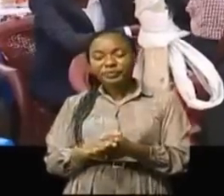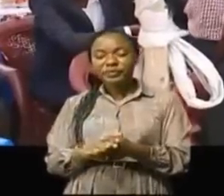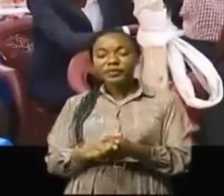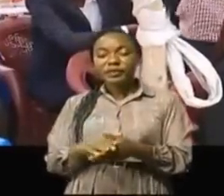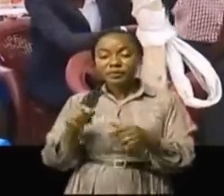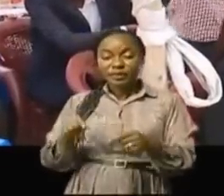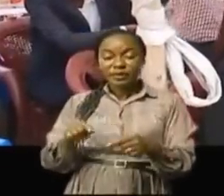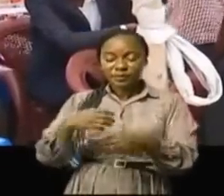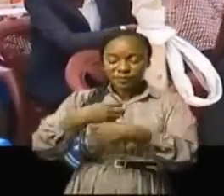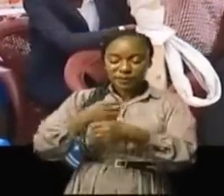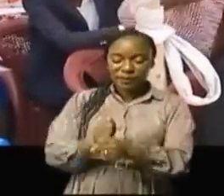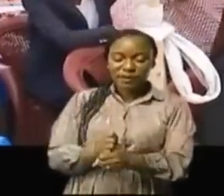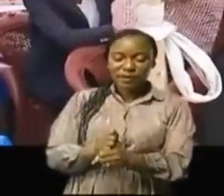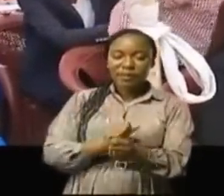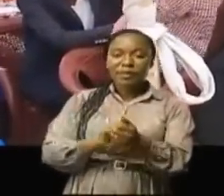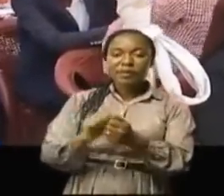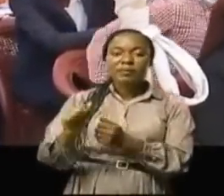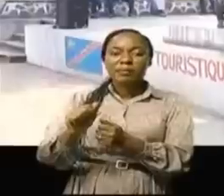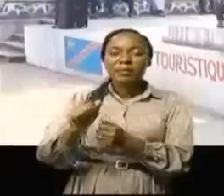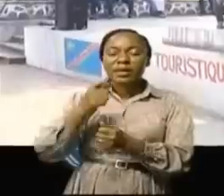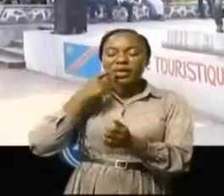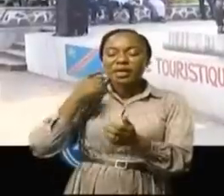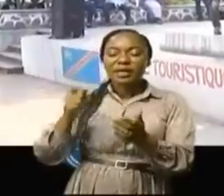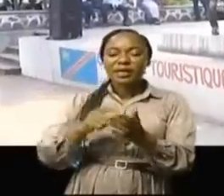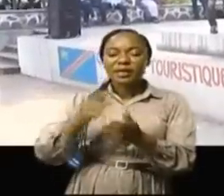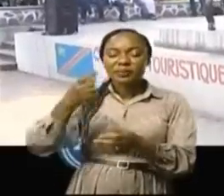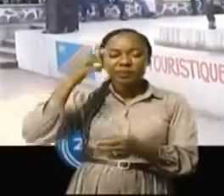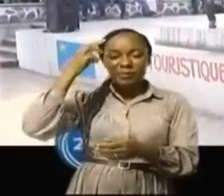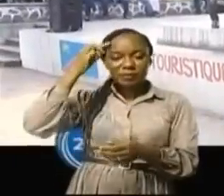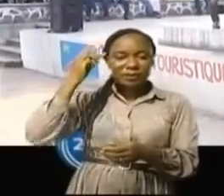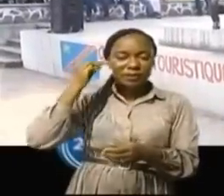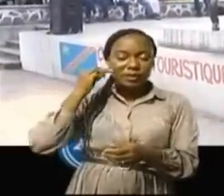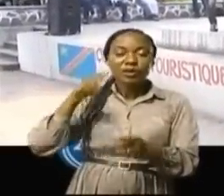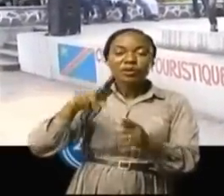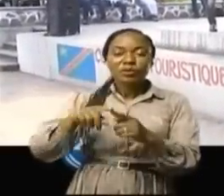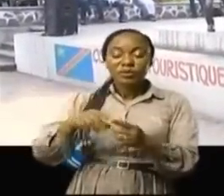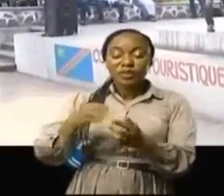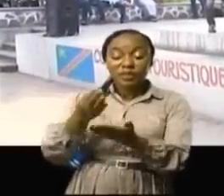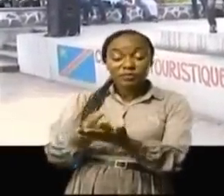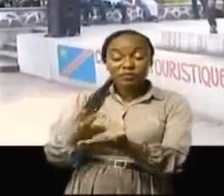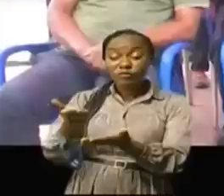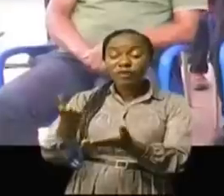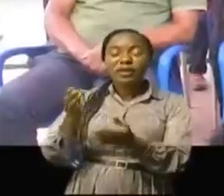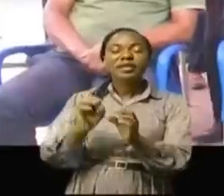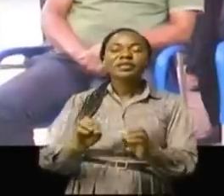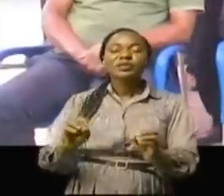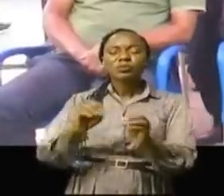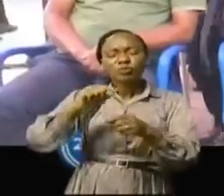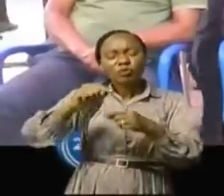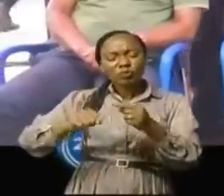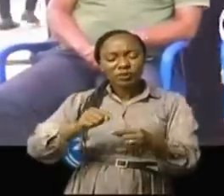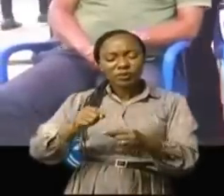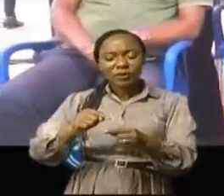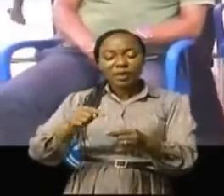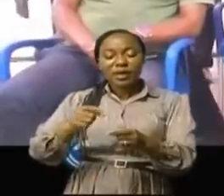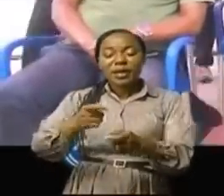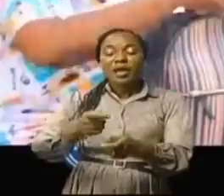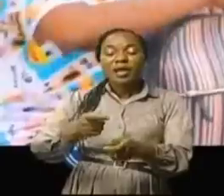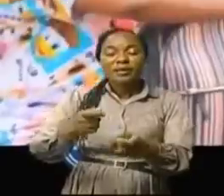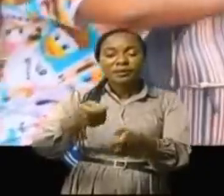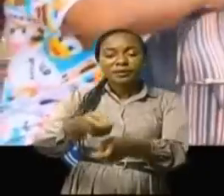vient d'être créé par le décret du Premier ministre. La disponibilité des fonds pour le début des travaux du port des pêcheurs de